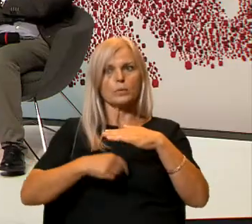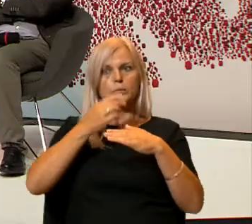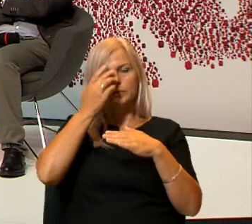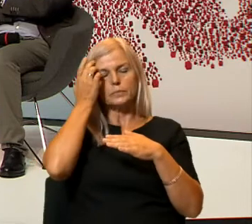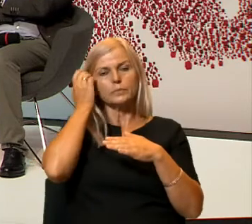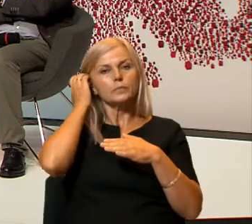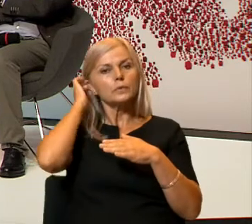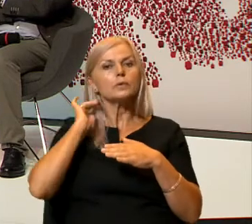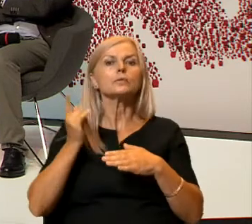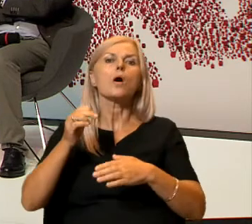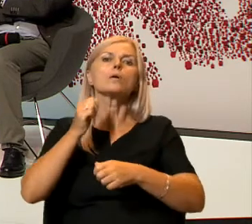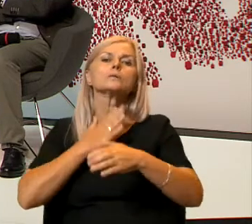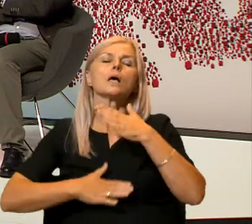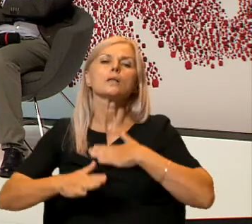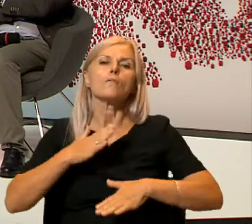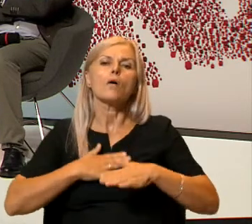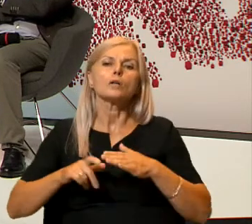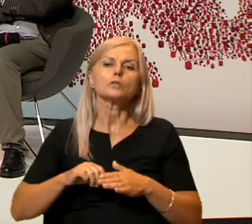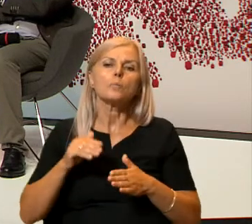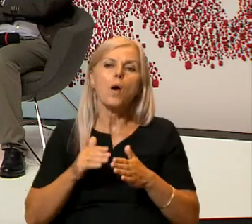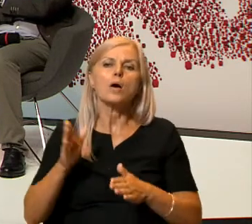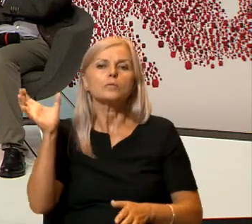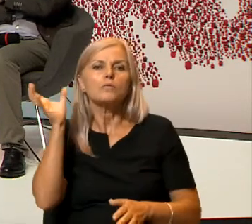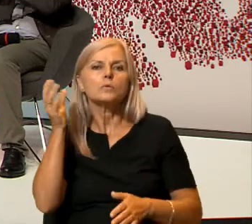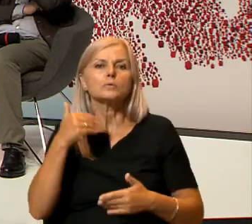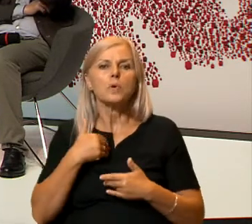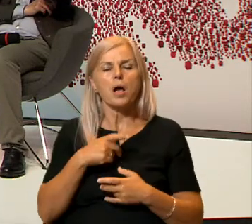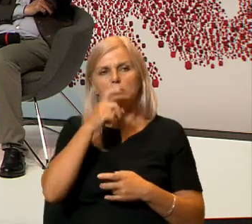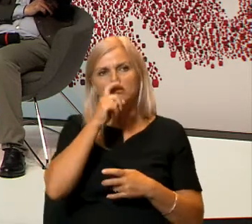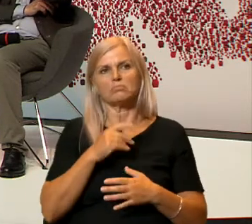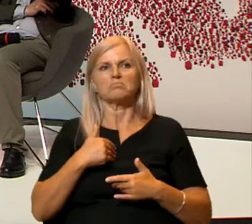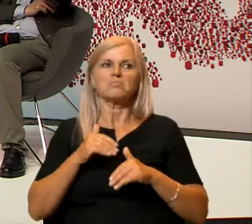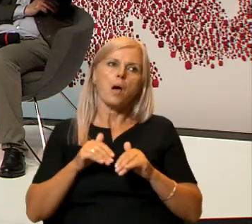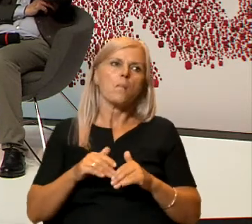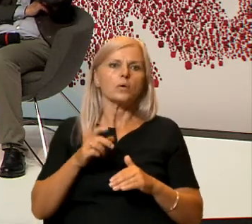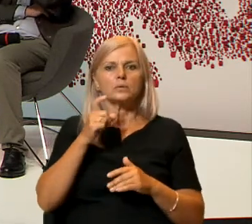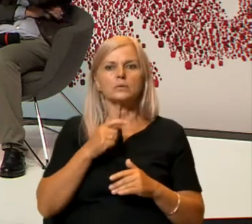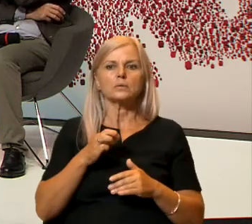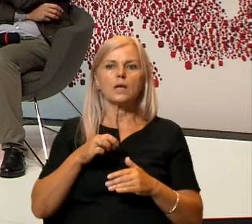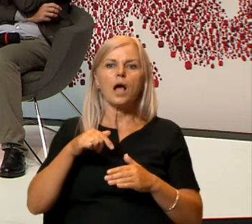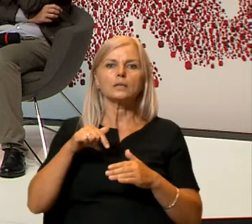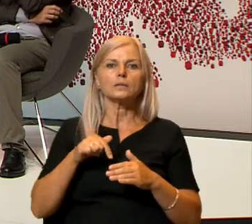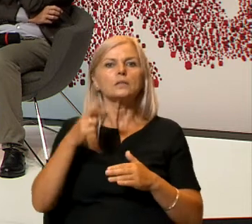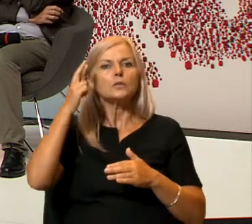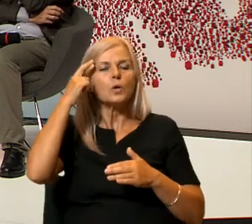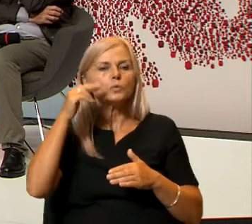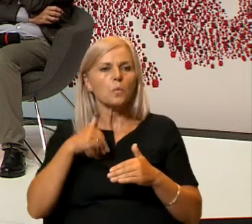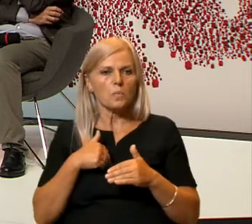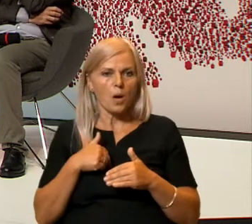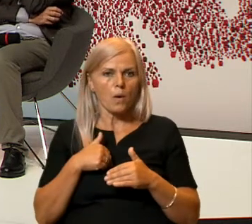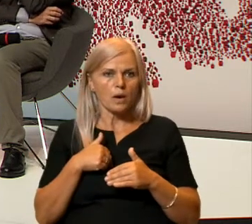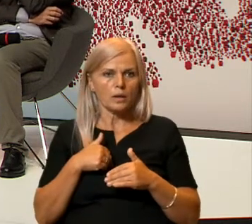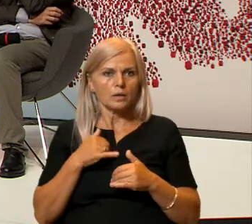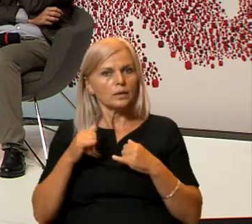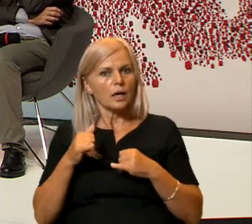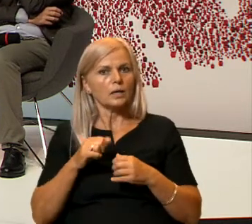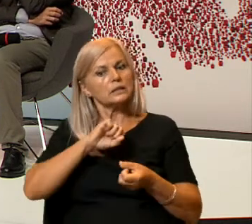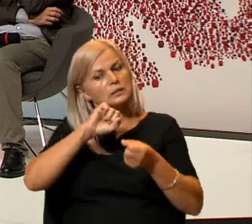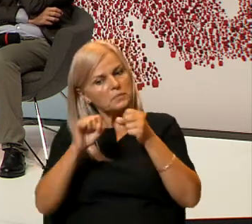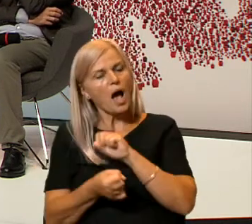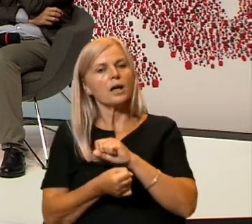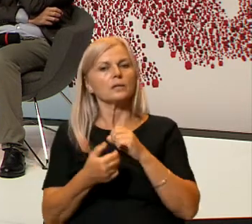są zadowolone z tego, że mogą wysłuchać mojej frustracji i mogą być nietknięte jakąkolwiek zmianą. A